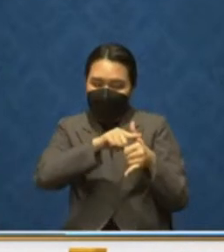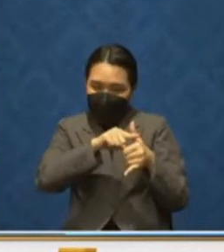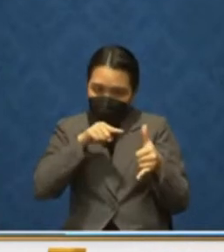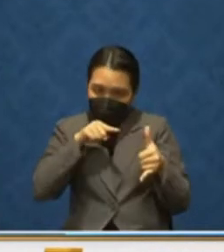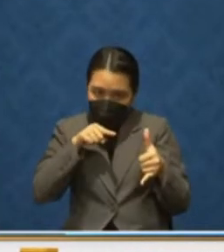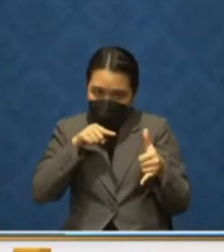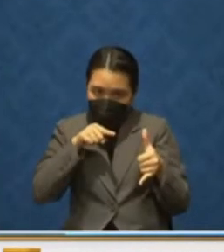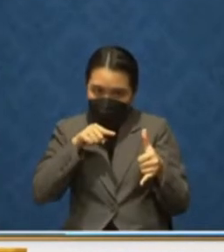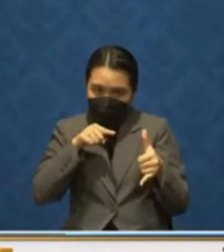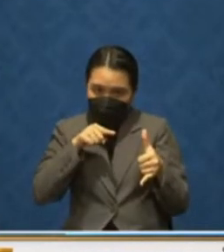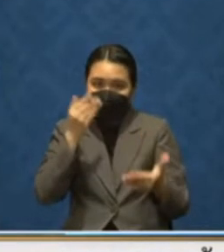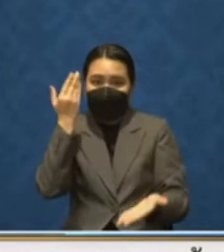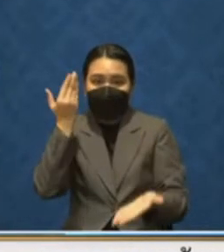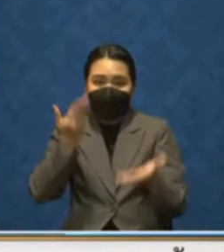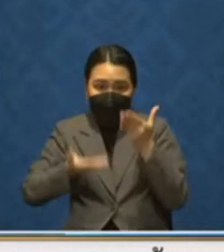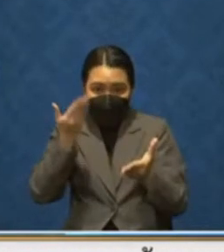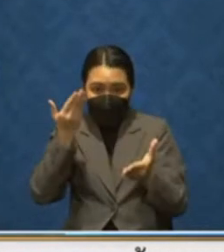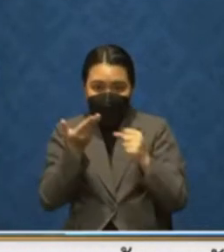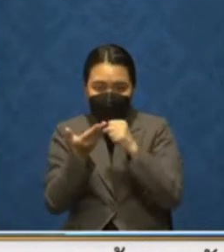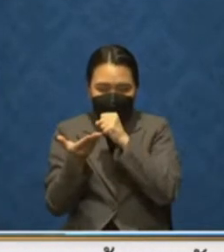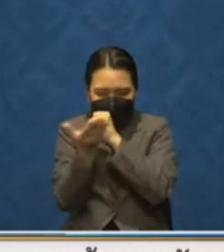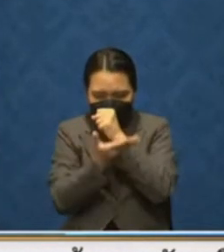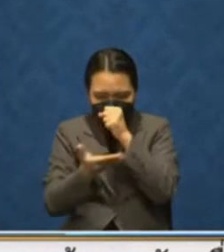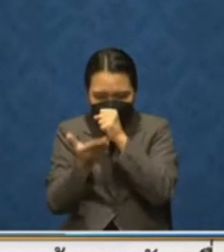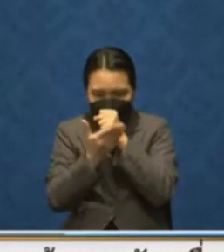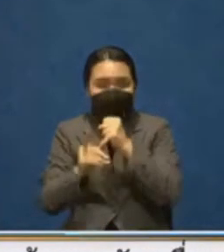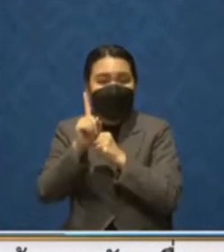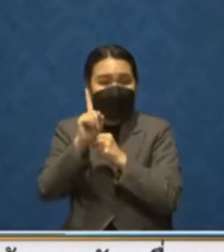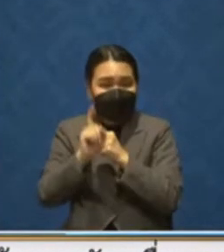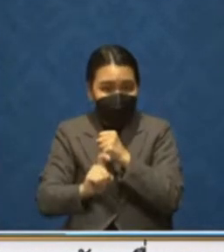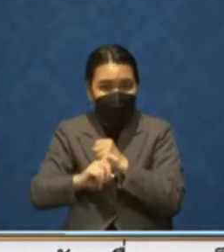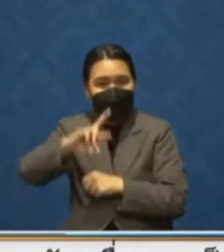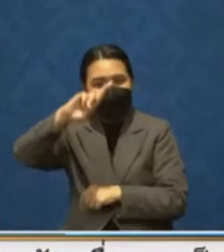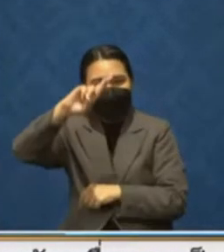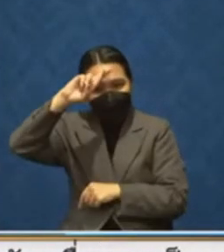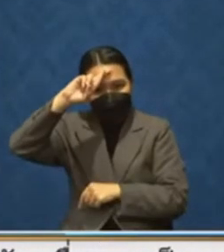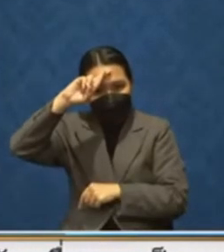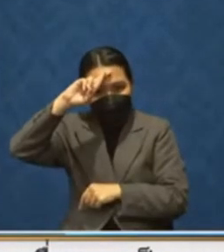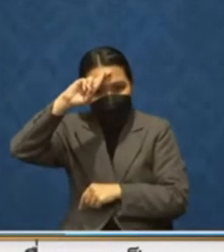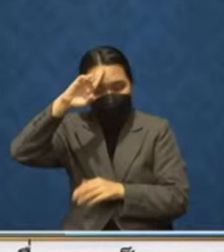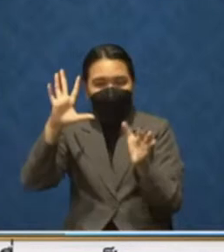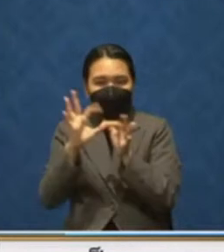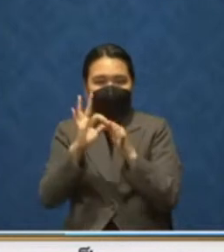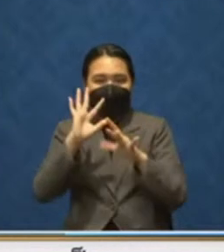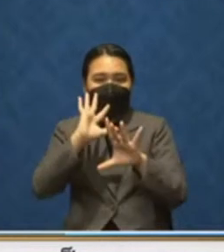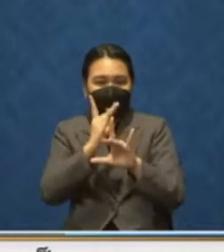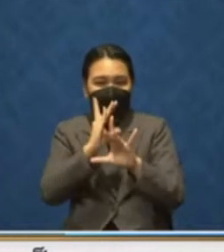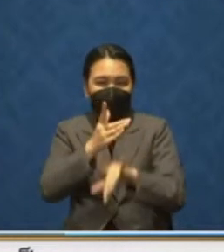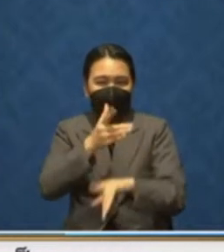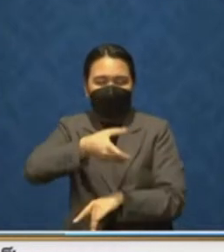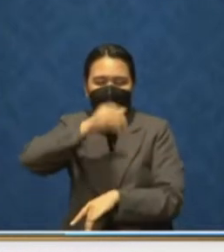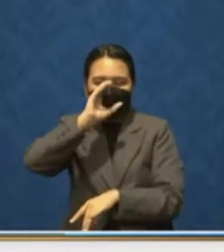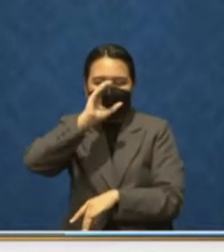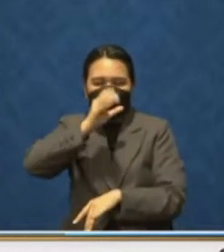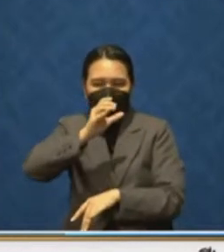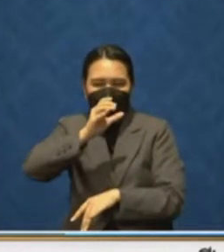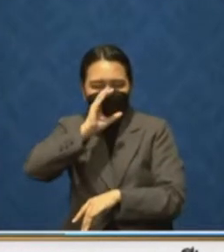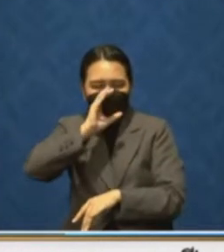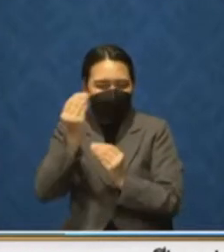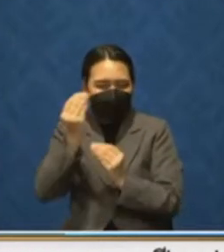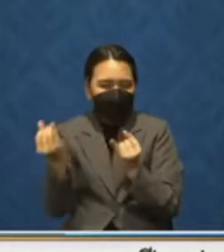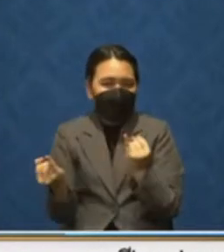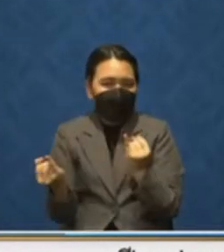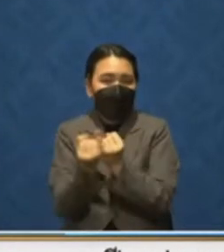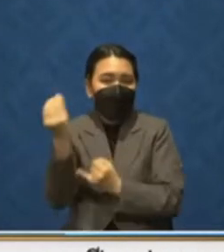สารเสพติดเกินขนาดความตายจากโรคที่เกี่ยวข้องกับพิษสุราเรื้อรังมารวมกันการที่ใครสักคนนึง